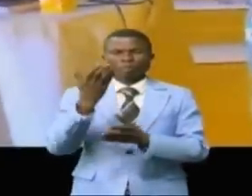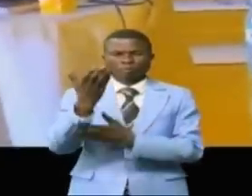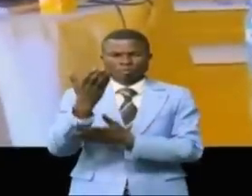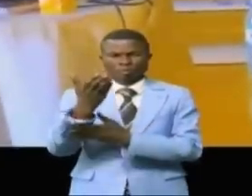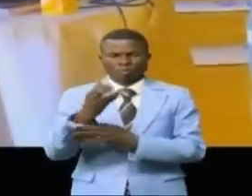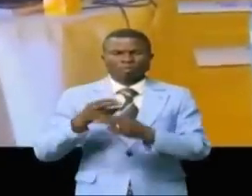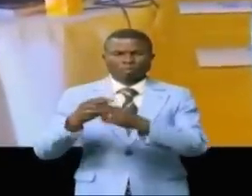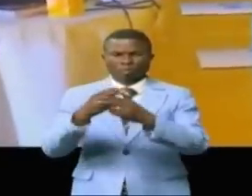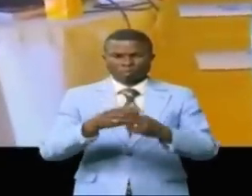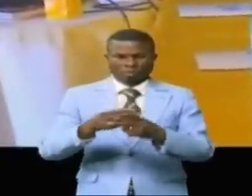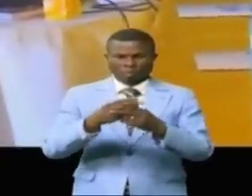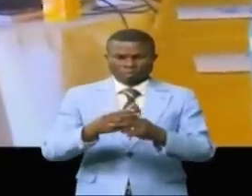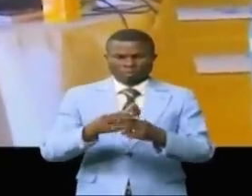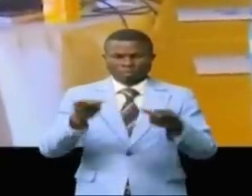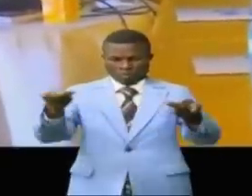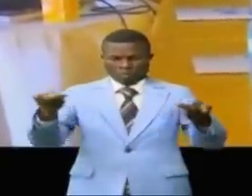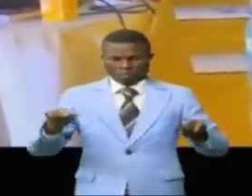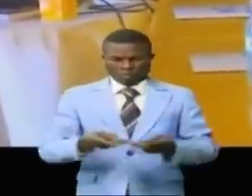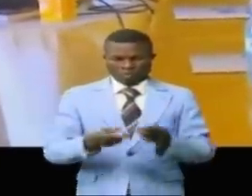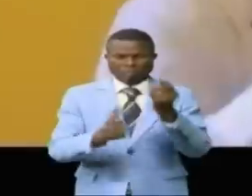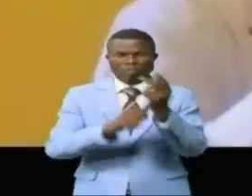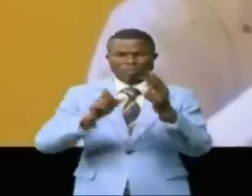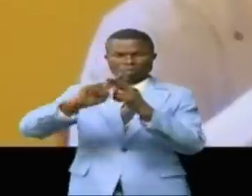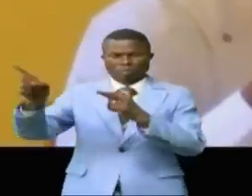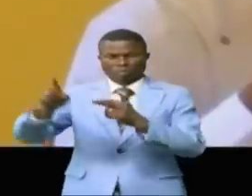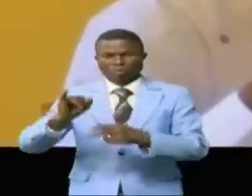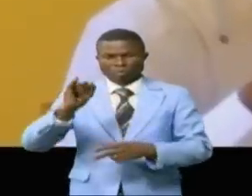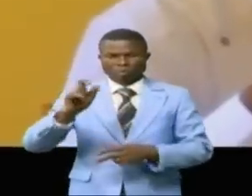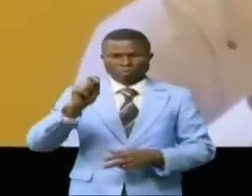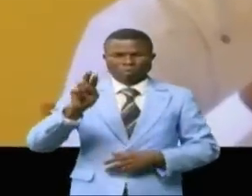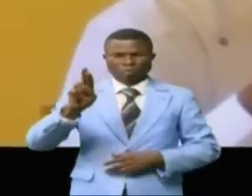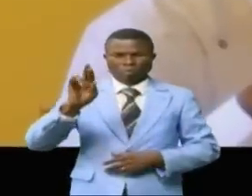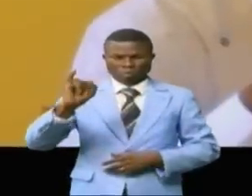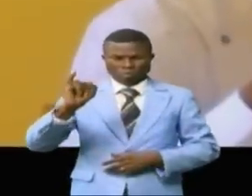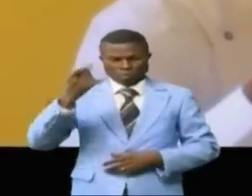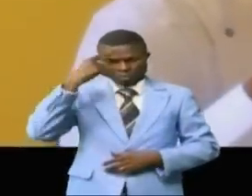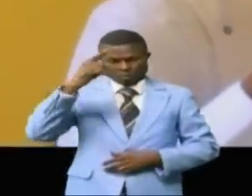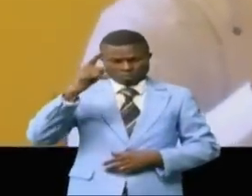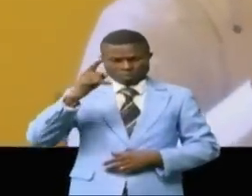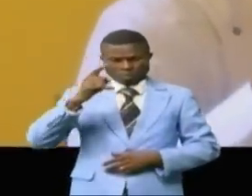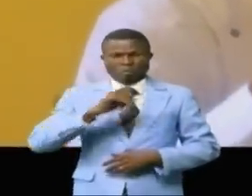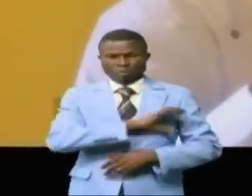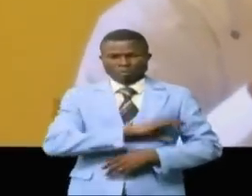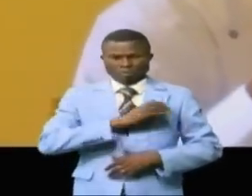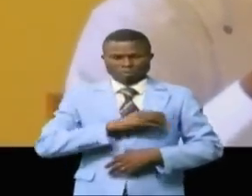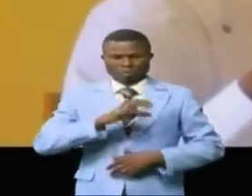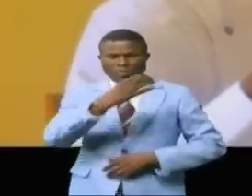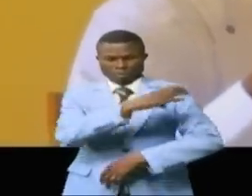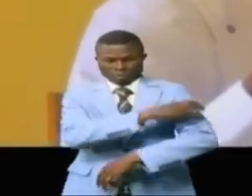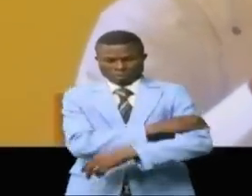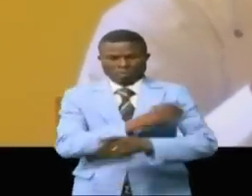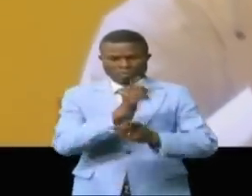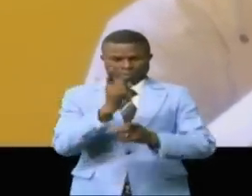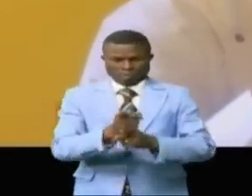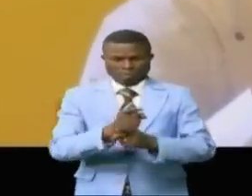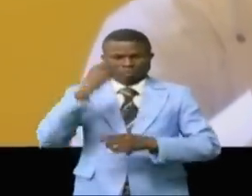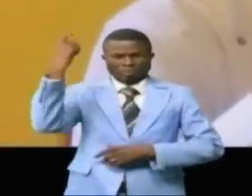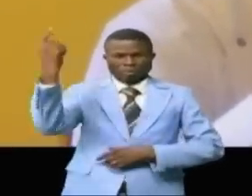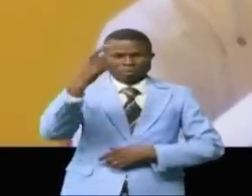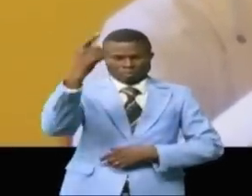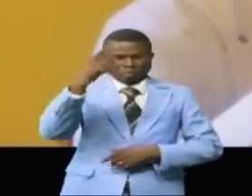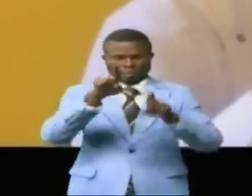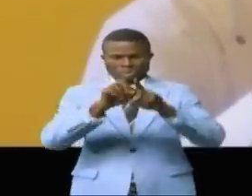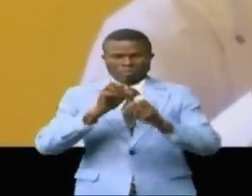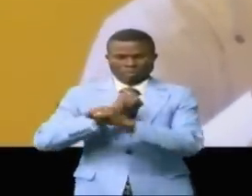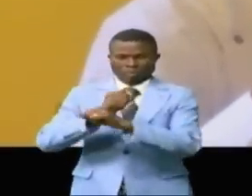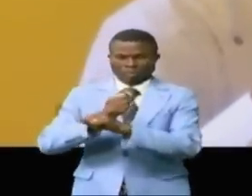la sécurisation des sites de déplacer en Ituri afin de maintenir son caractère civil et humanitaire, mais également